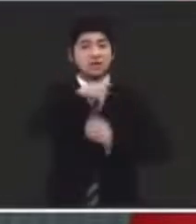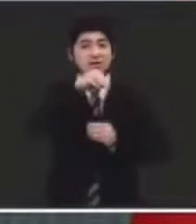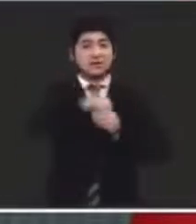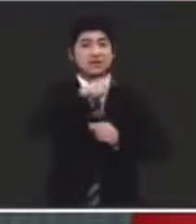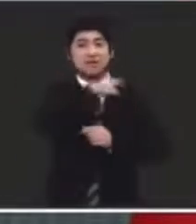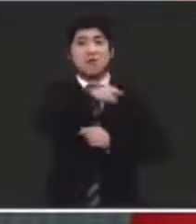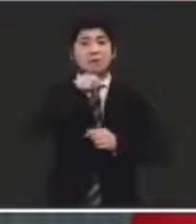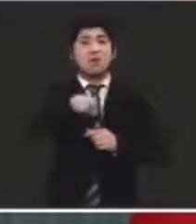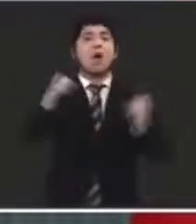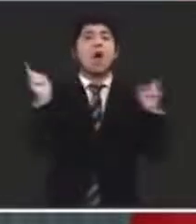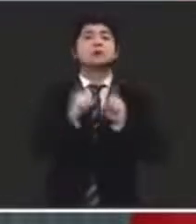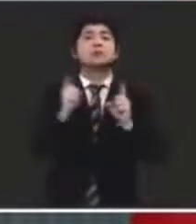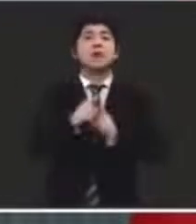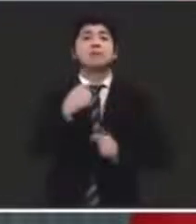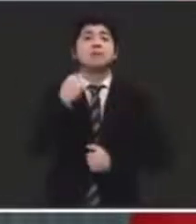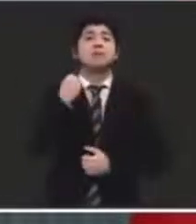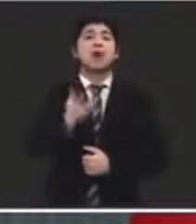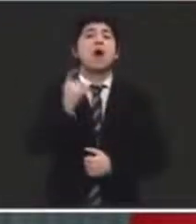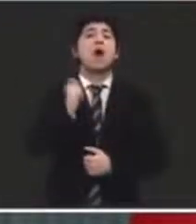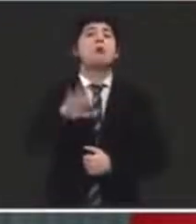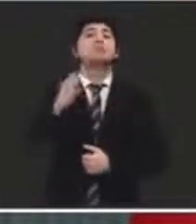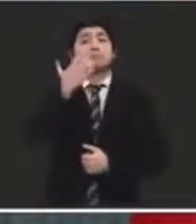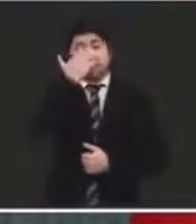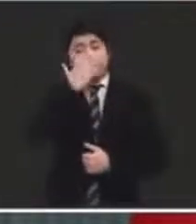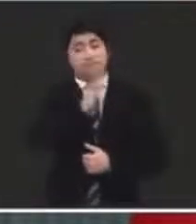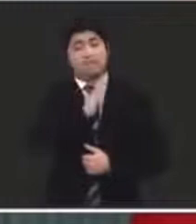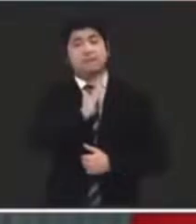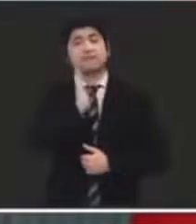bunların hesabını vermediler